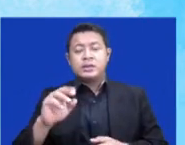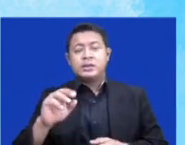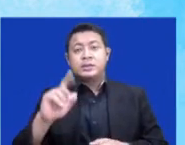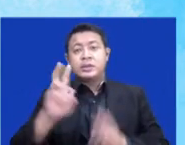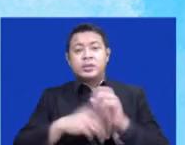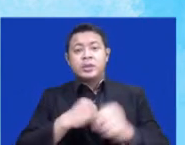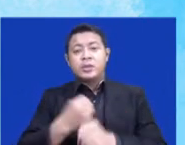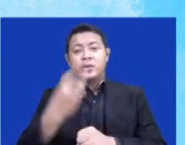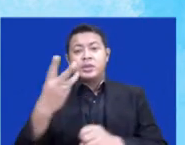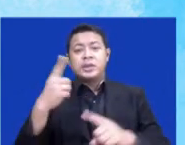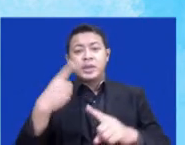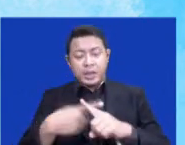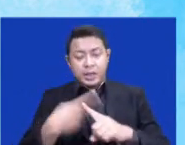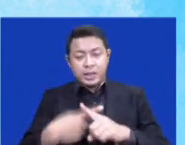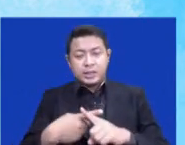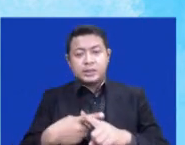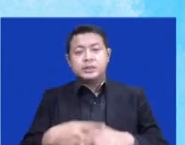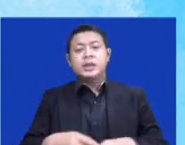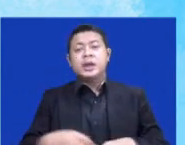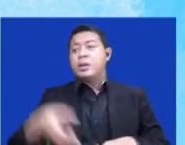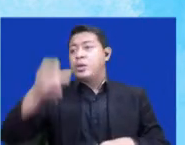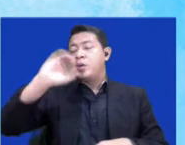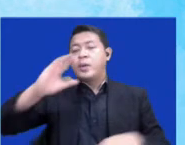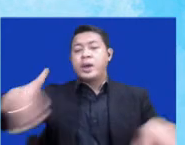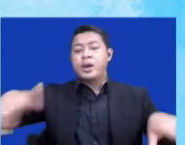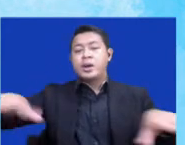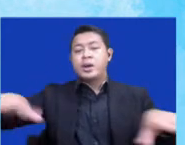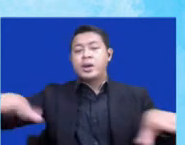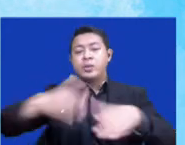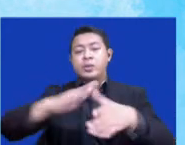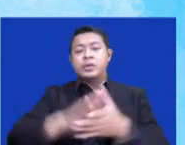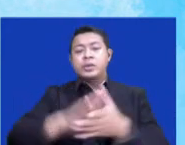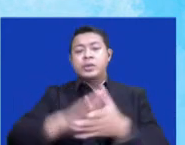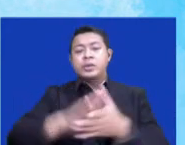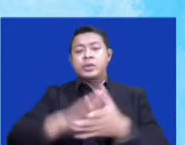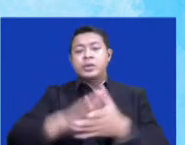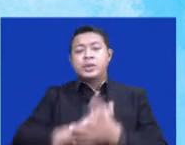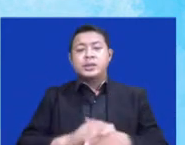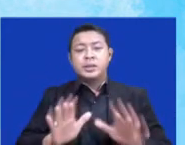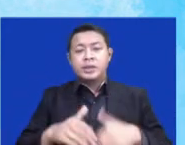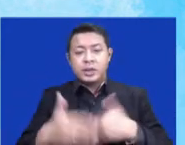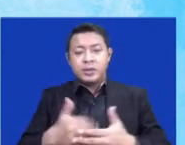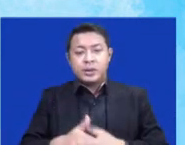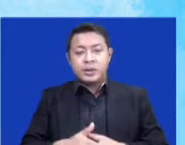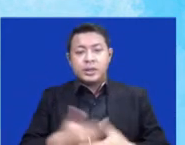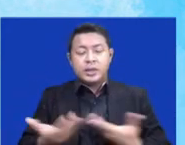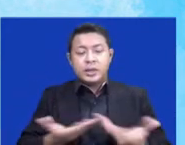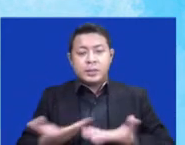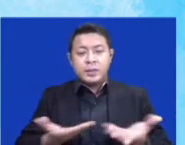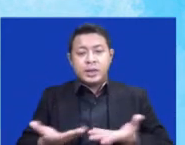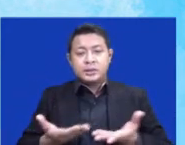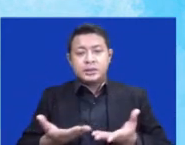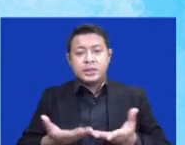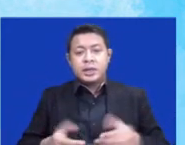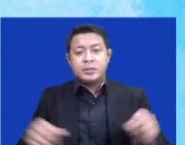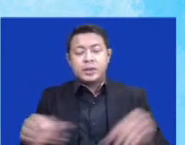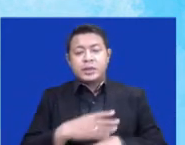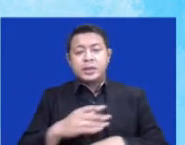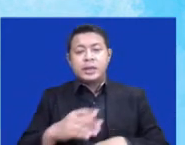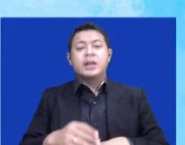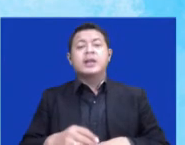daily, terus juga minum air putih. Ya intinya aku banyak melakukan habit ataupun kebiasaan menerapkan gaya hidup yang